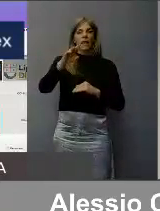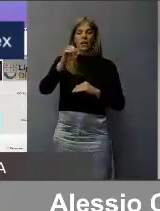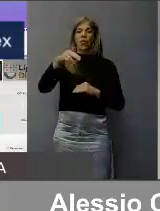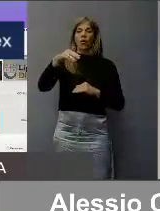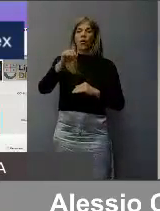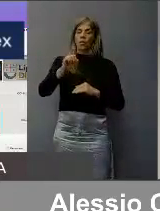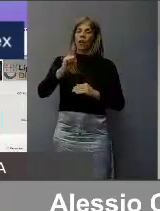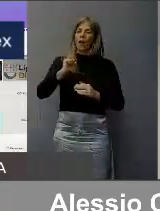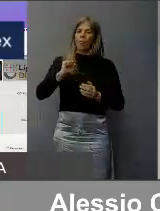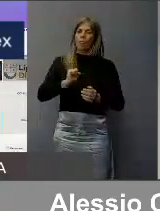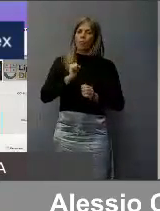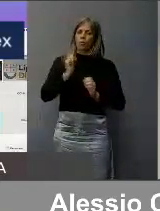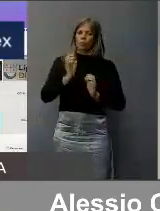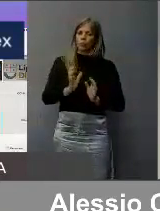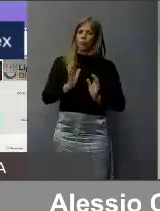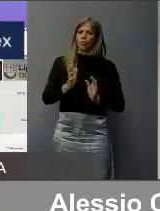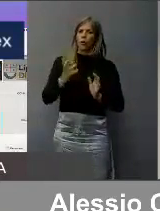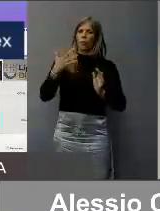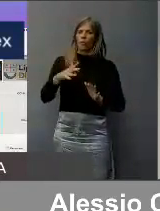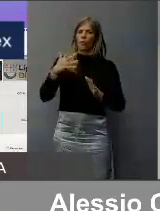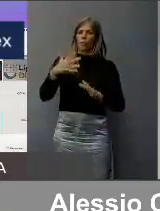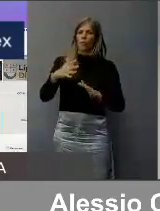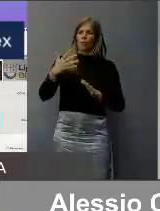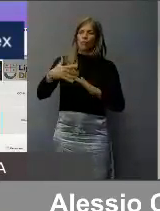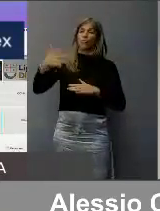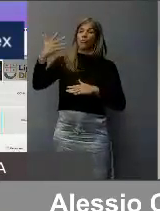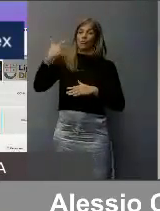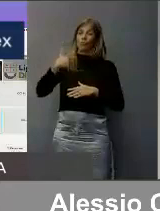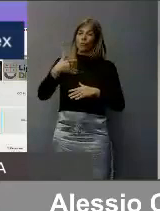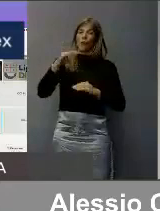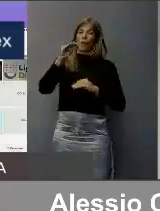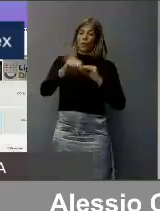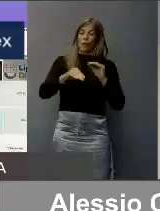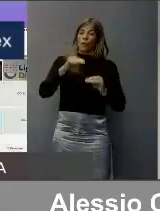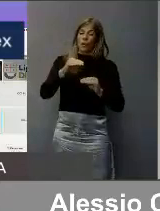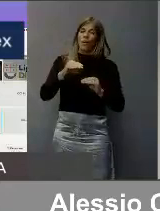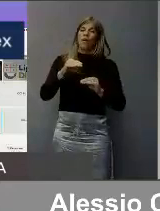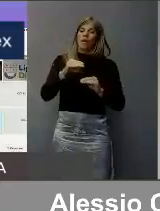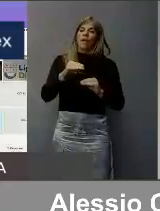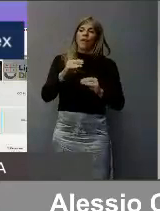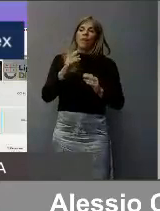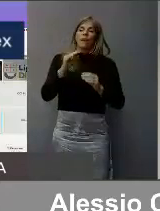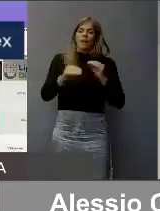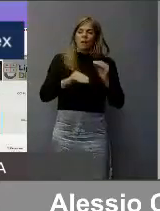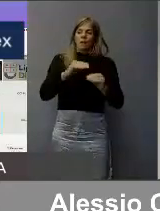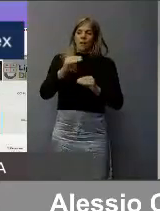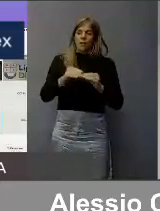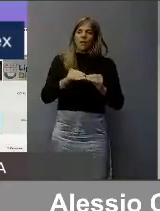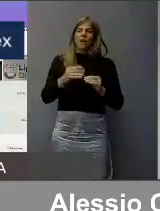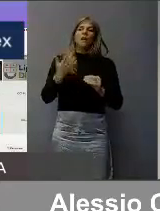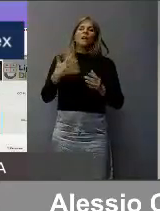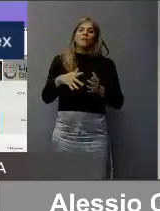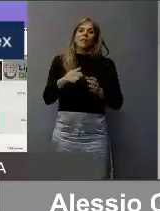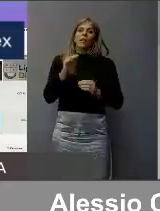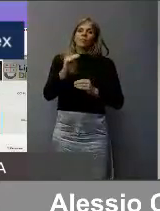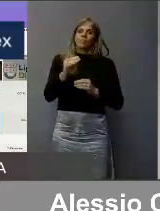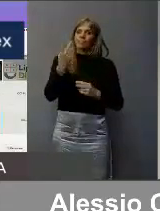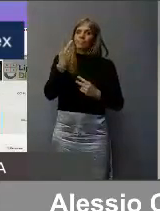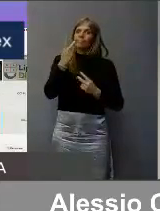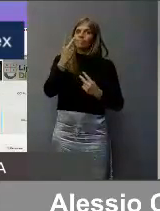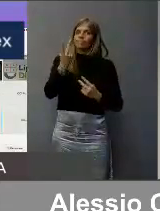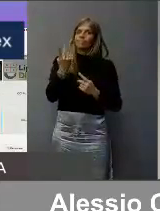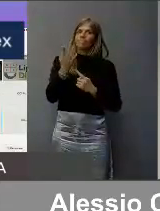precedenza con una precedente appunto interrogazione nella quale già segnalavo che questa